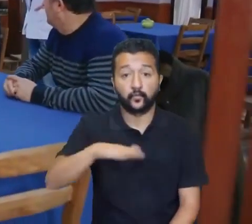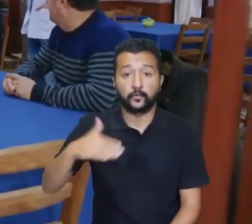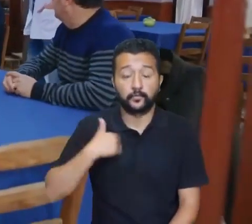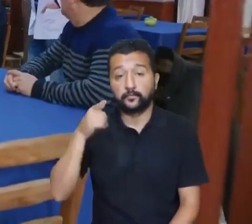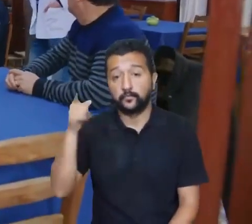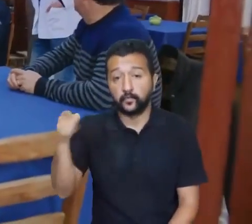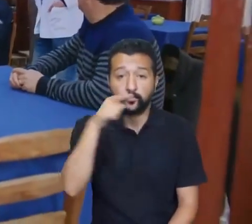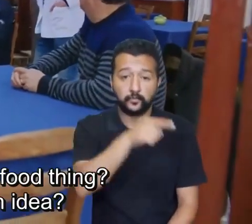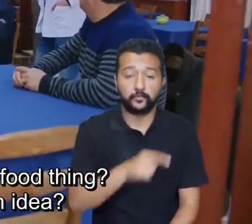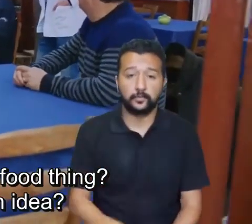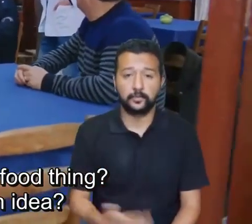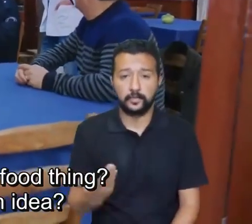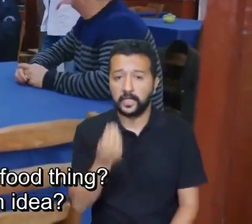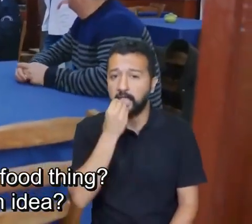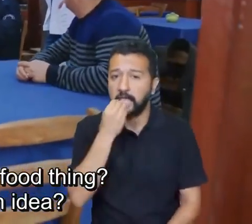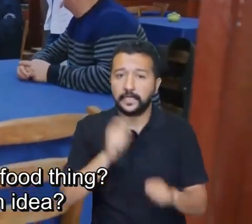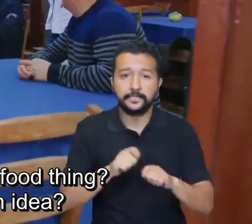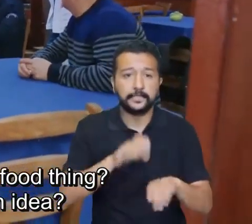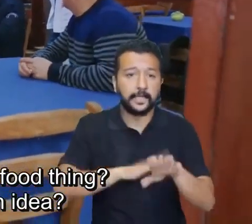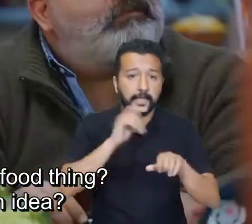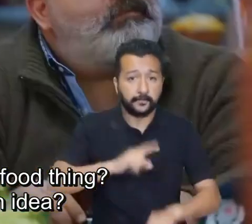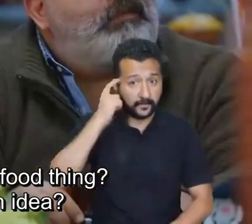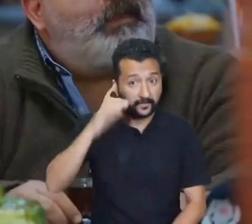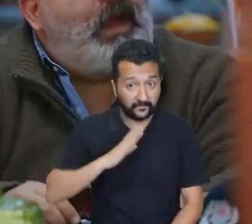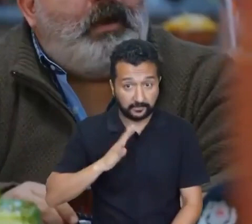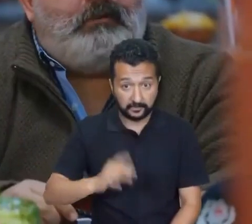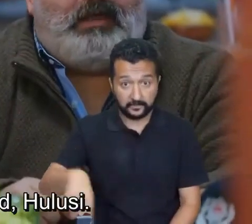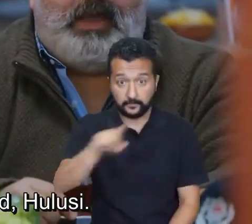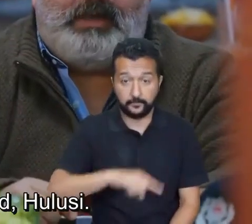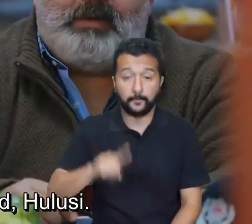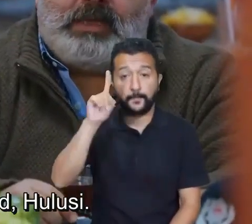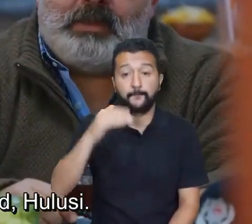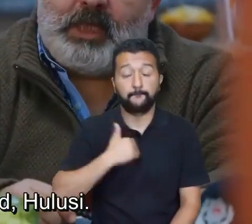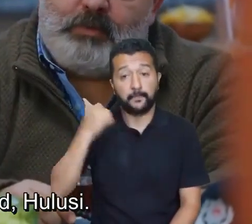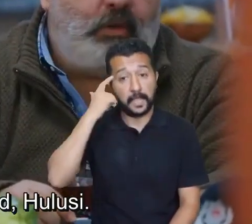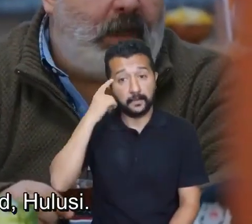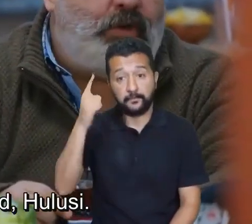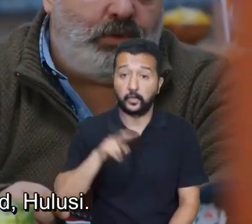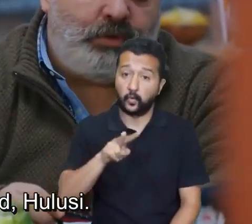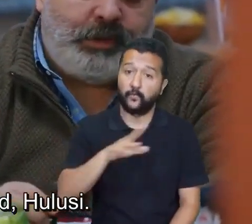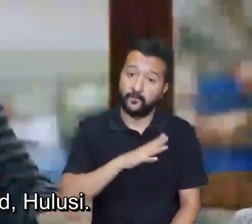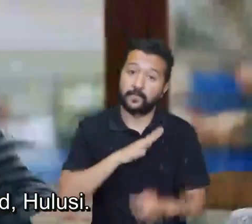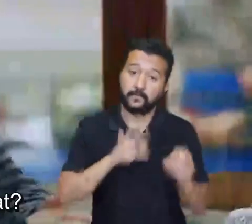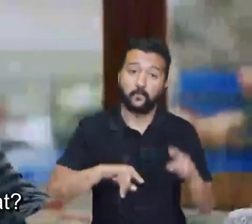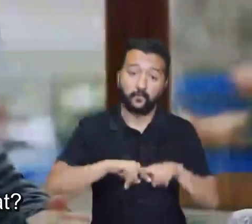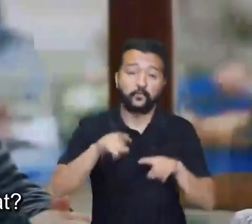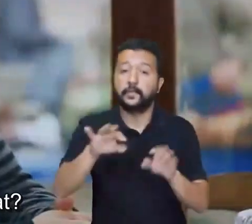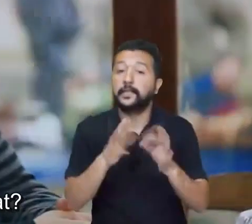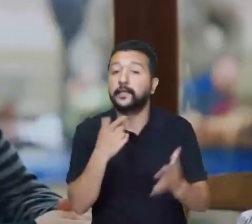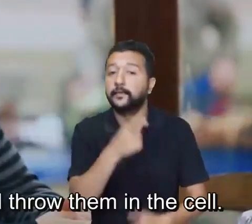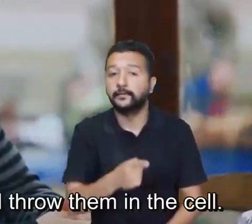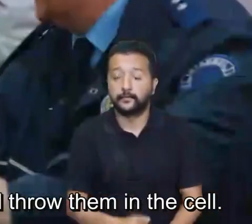biz bu yemek işini ne yapacağız, bir fikri olan var mı? Vallahi benim aklıma tek bir yol geliyor Hulusi. Neymiş